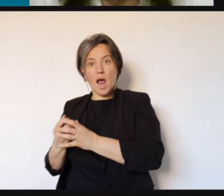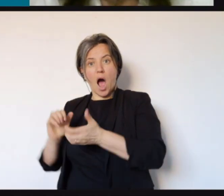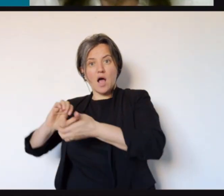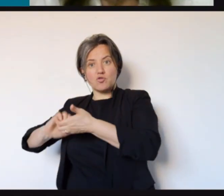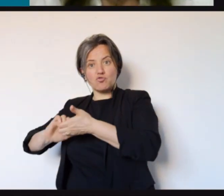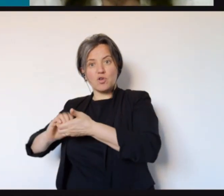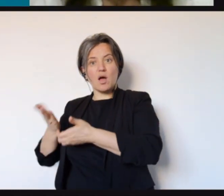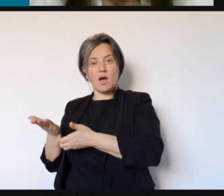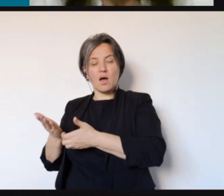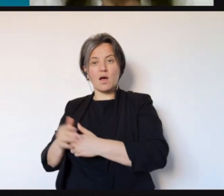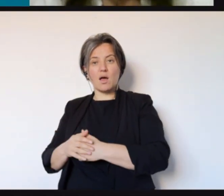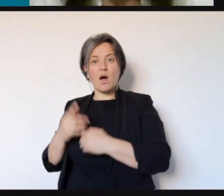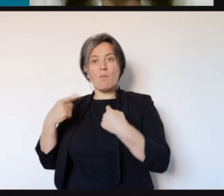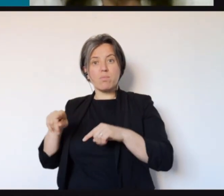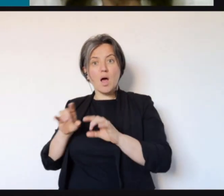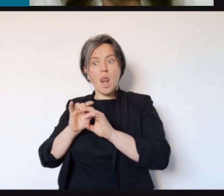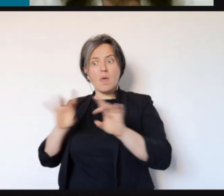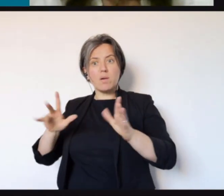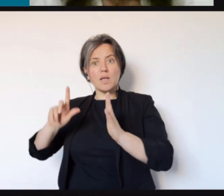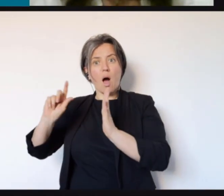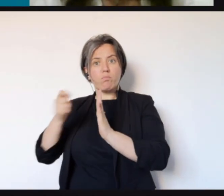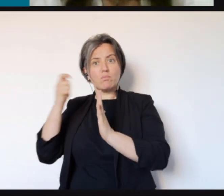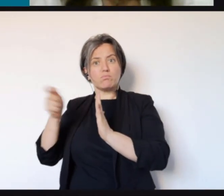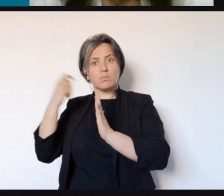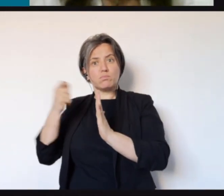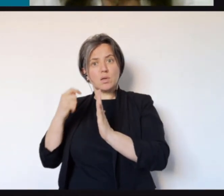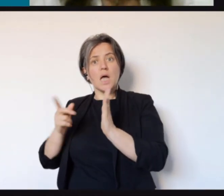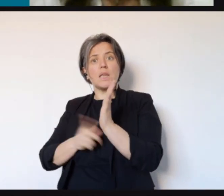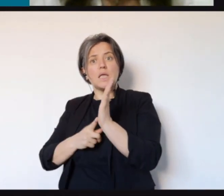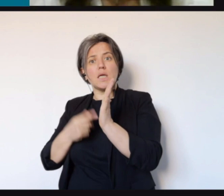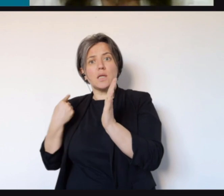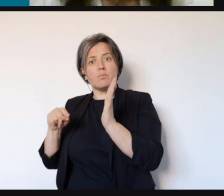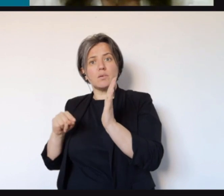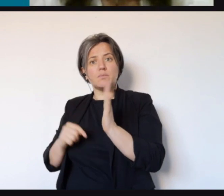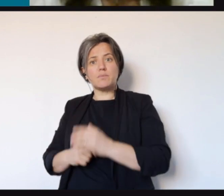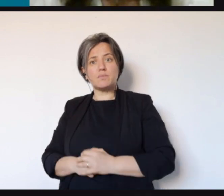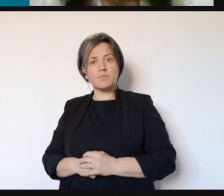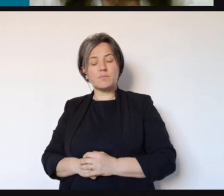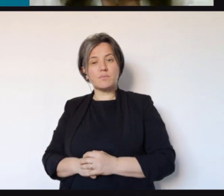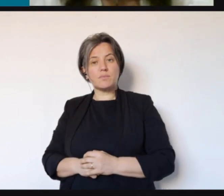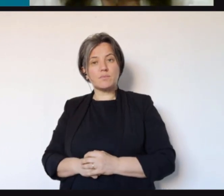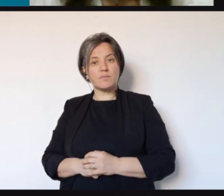Tutte queste sono forme di libertà che noi abbiamo conquistato, sono diritti.